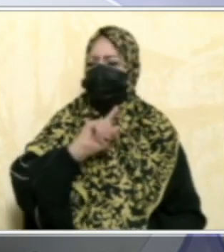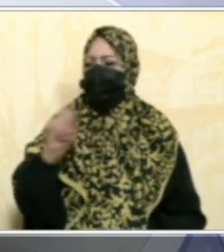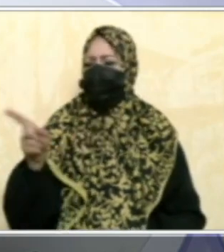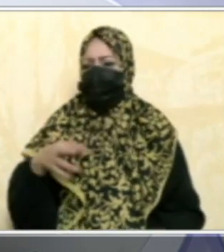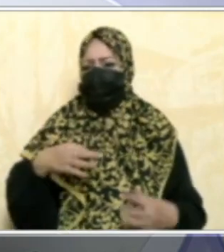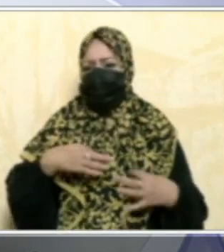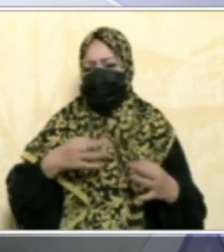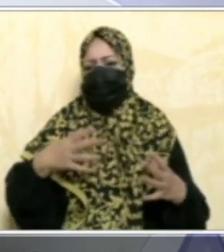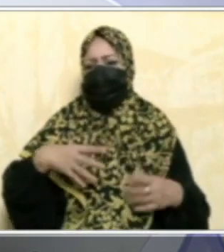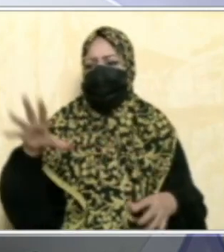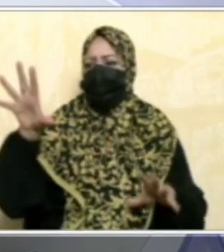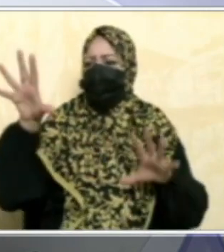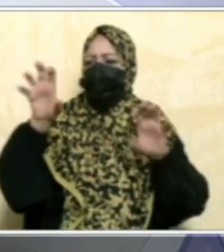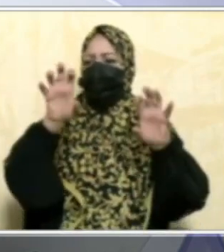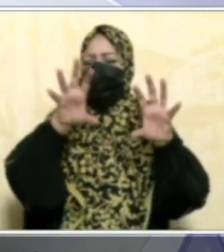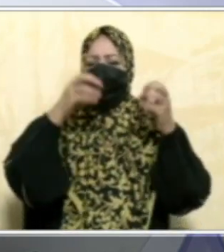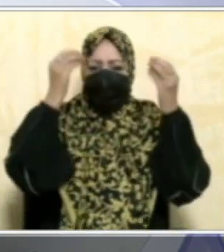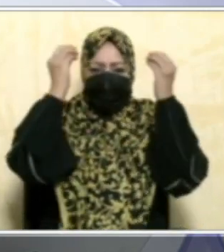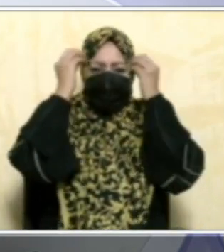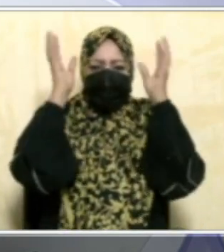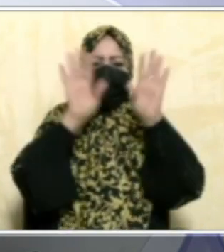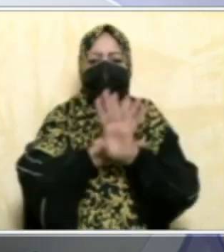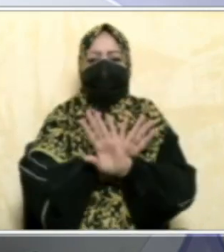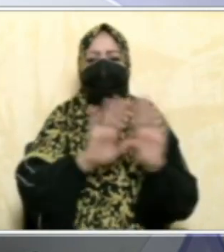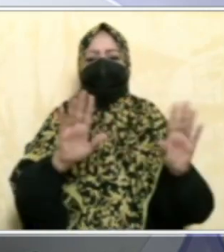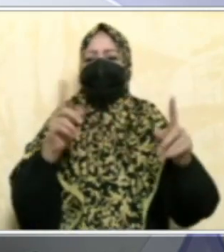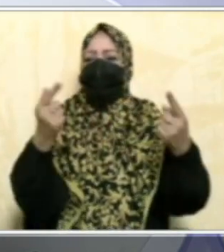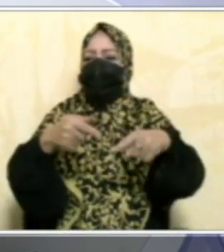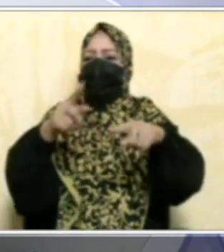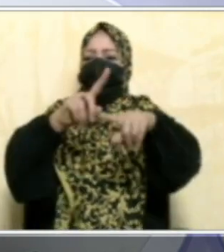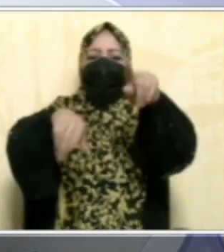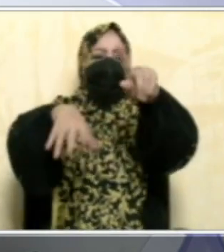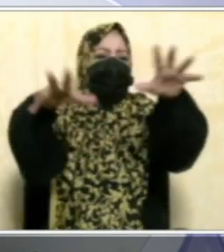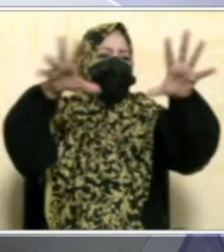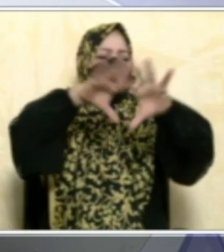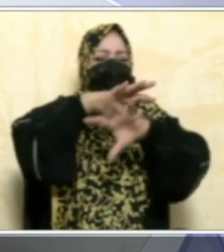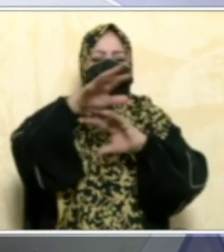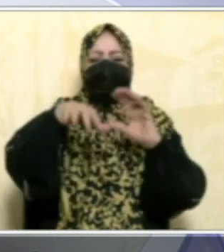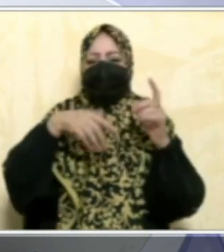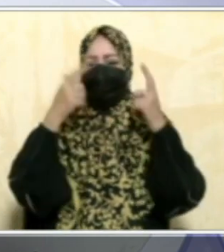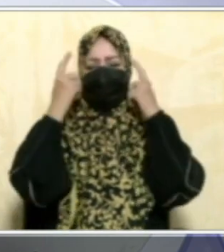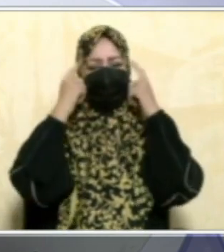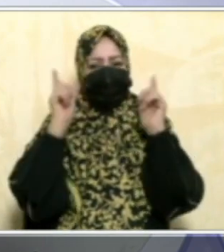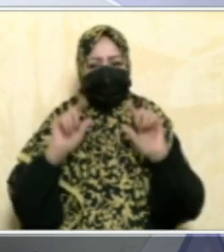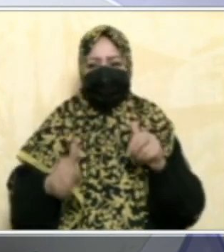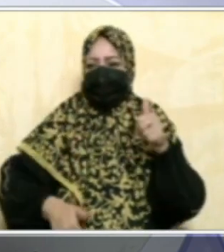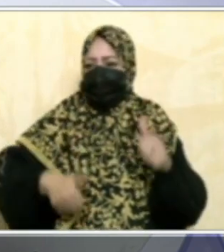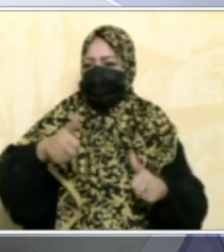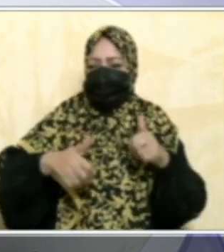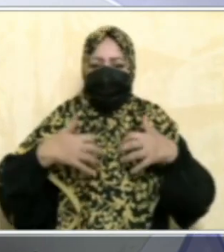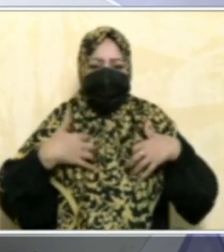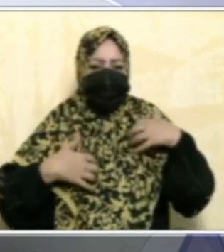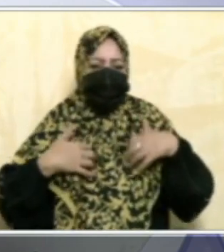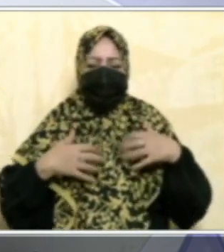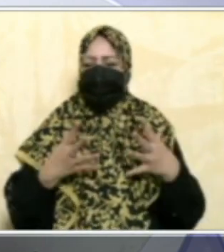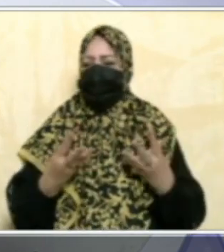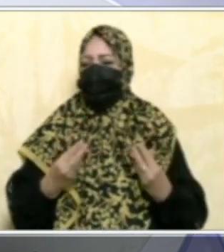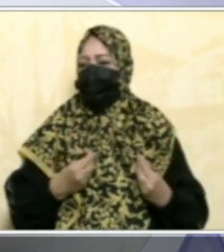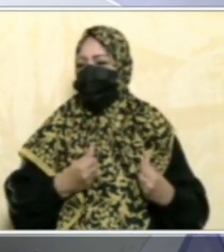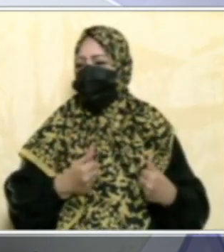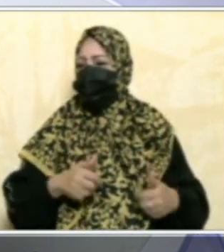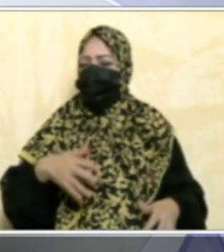بعضهم، لأن تحصل الغيرة بينهم فيغار بعضهم من بعض، لكن خذ الفائدة وخذ العلم،